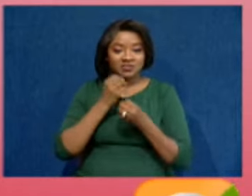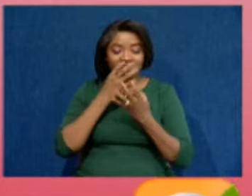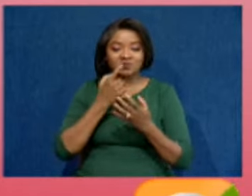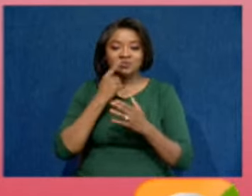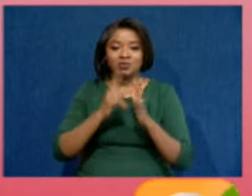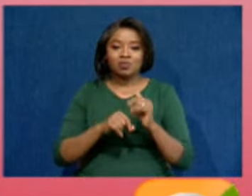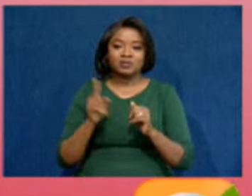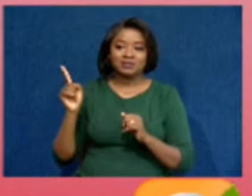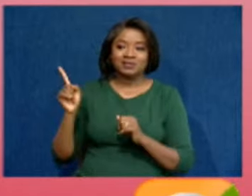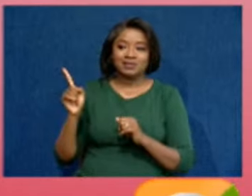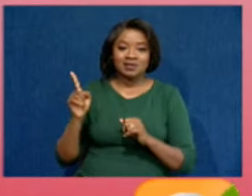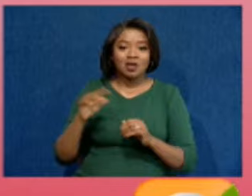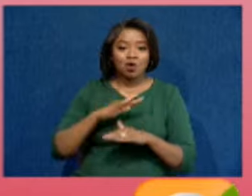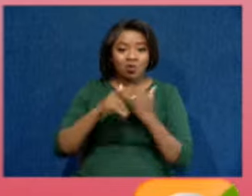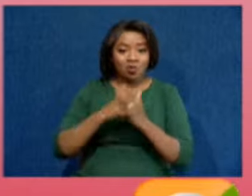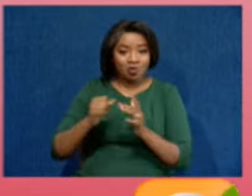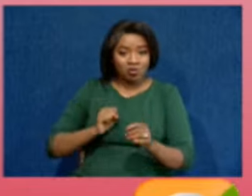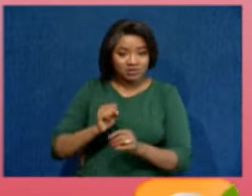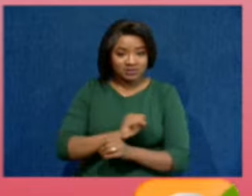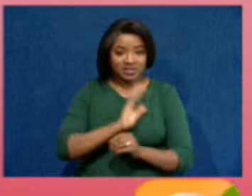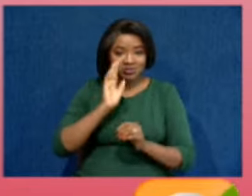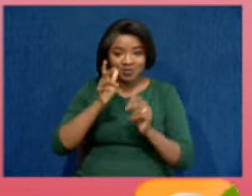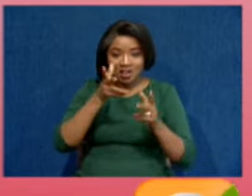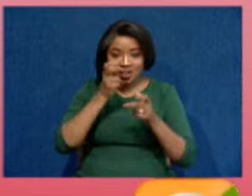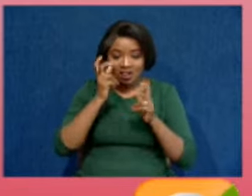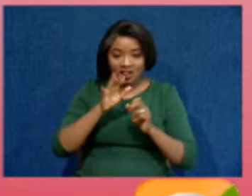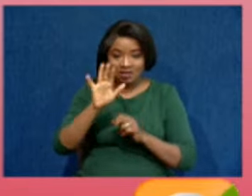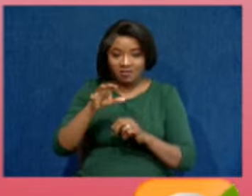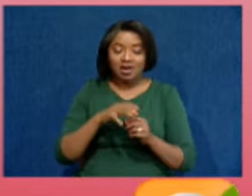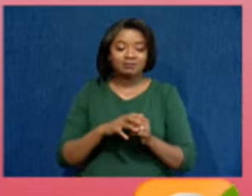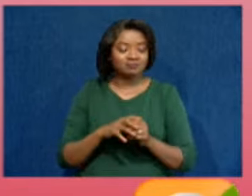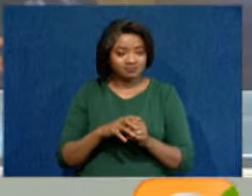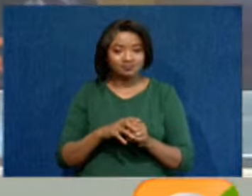kwa bashasha. Emmanuel Toru, Ninga ya Citizen, Nairobi.